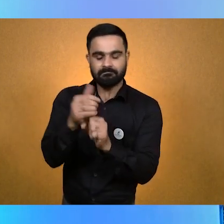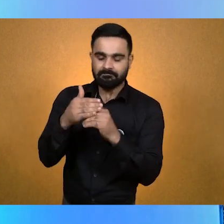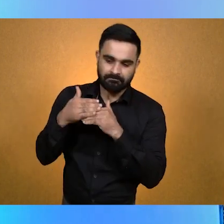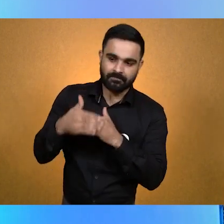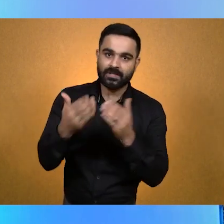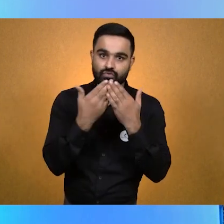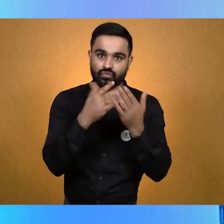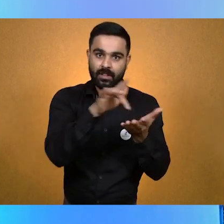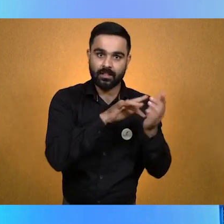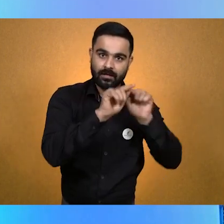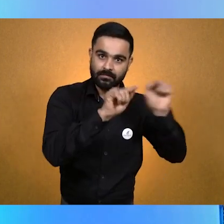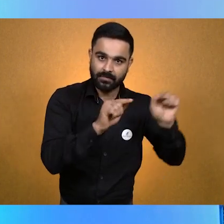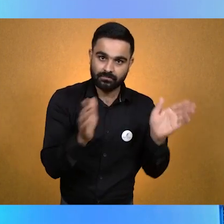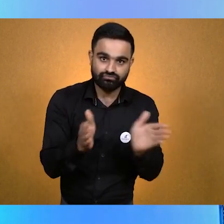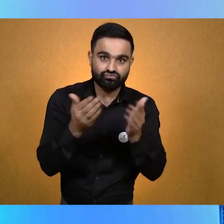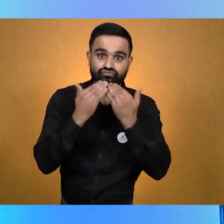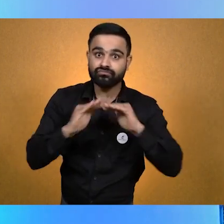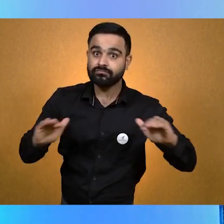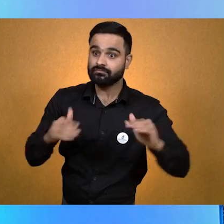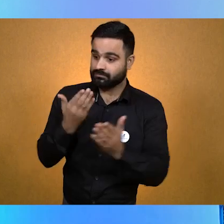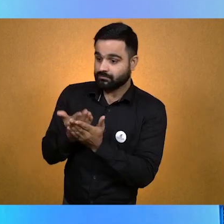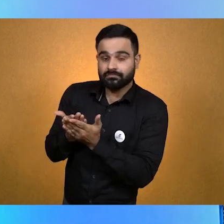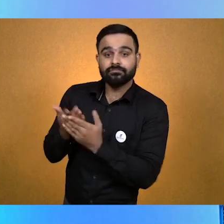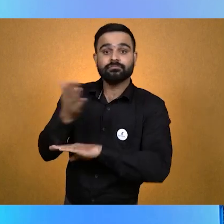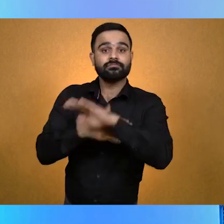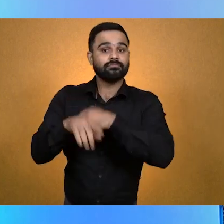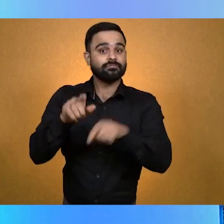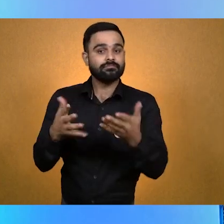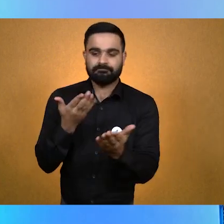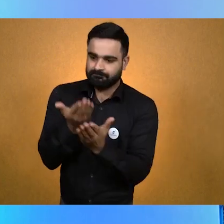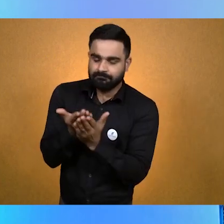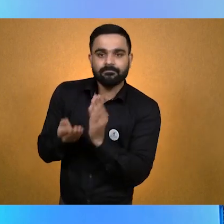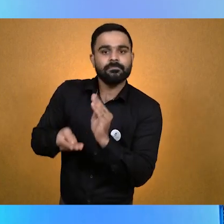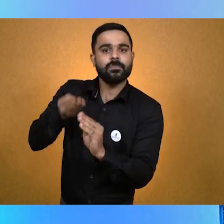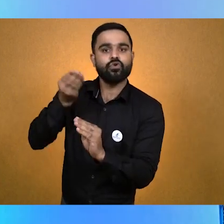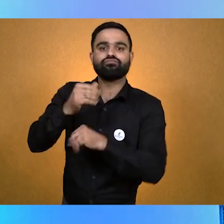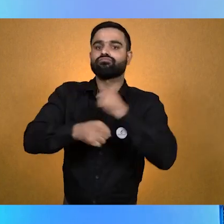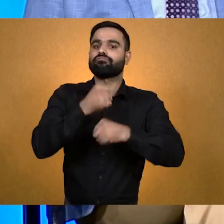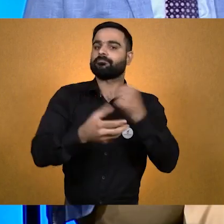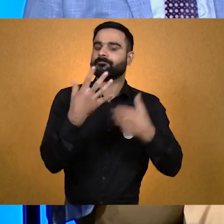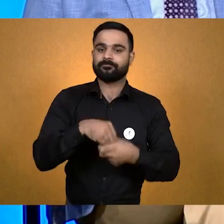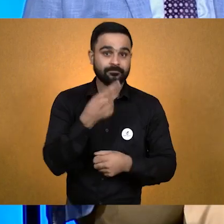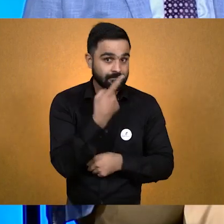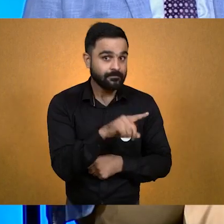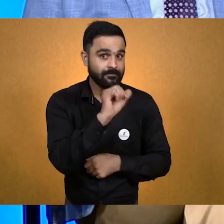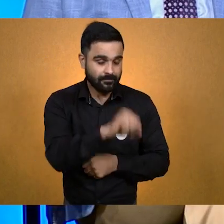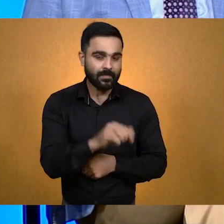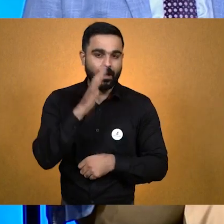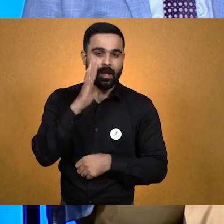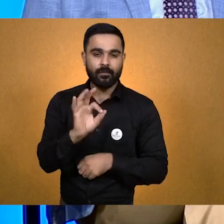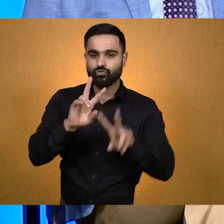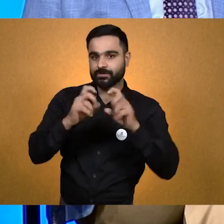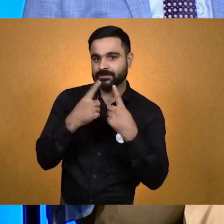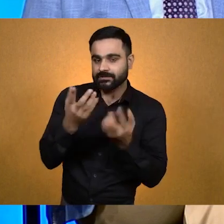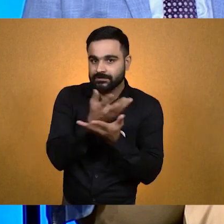to school levels and encourage more children with disabilities to participate in sport. Bilkul. इस महत्वपूर्ण विषय